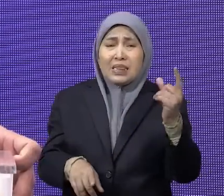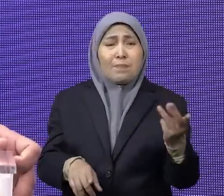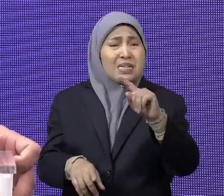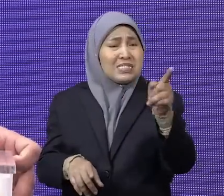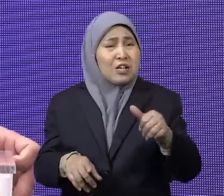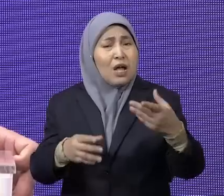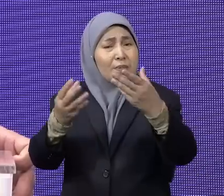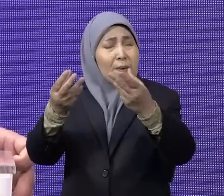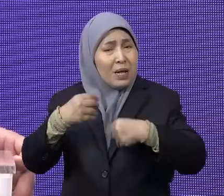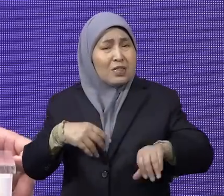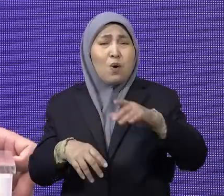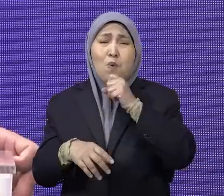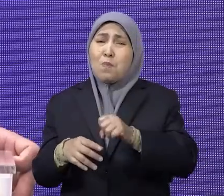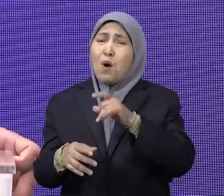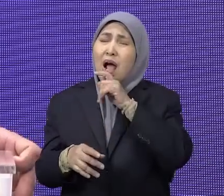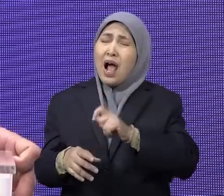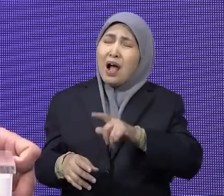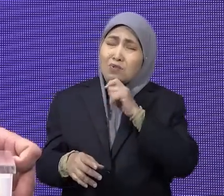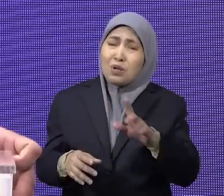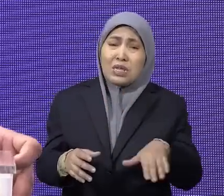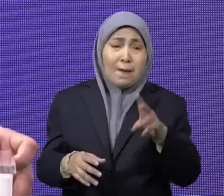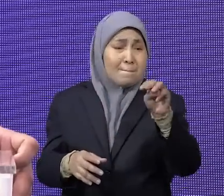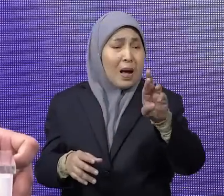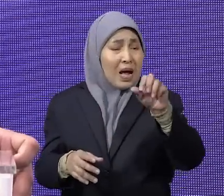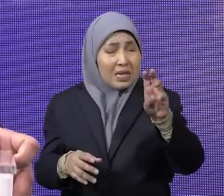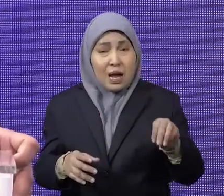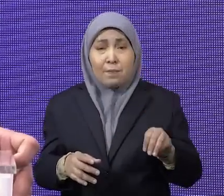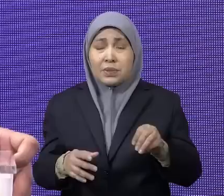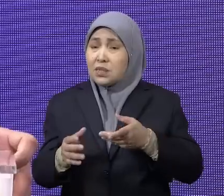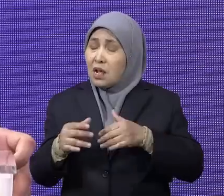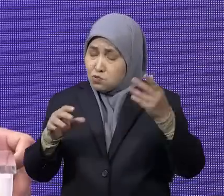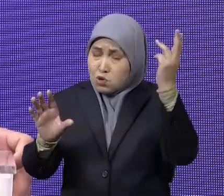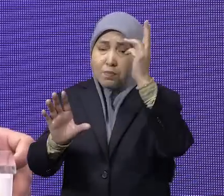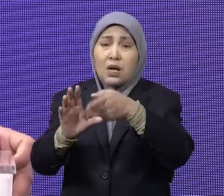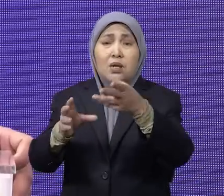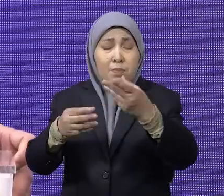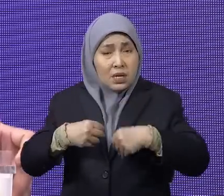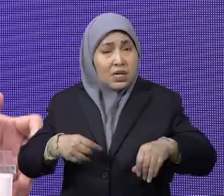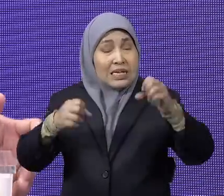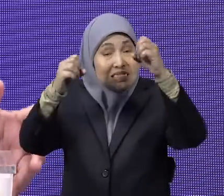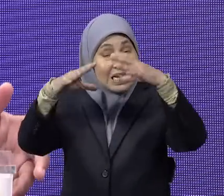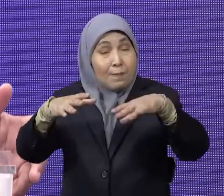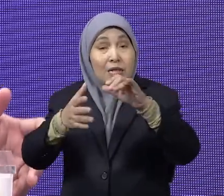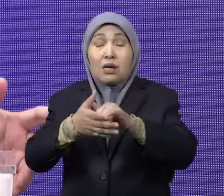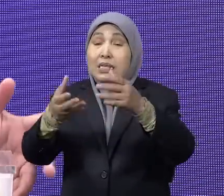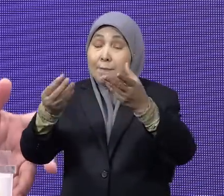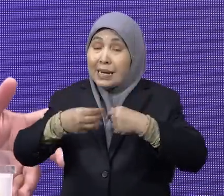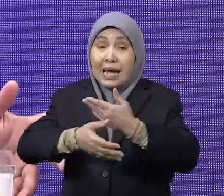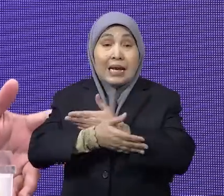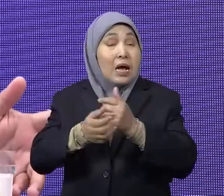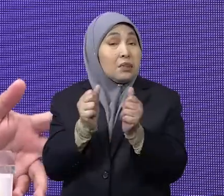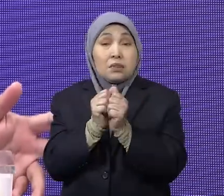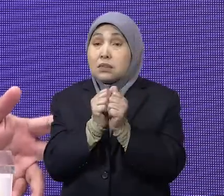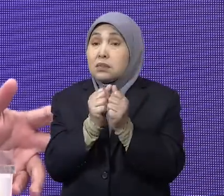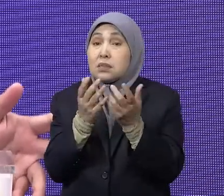dikurniakan anak pada lewat usianya, sedangkan Maryam alaihi salam turut sama dikurniakan dengan keajaiban, iaitu diberikan anak